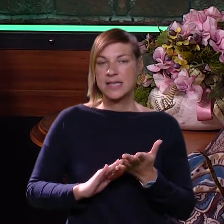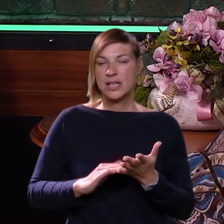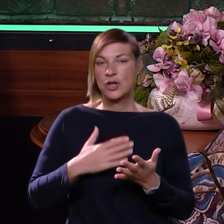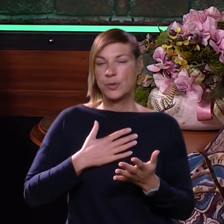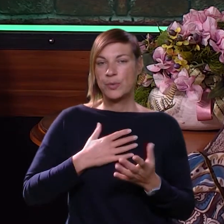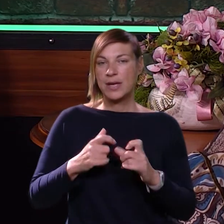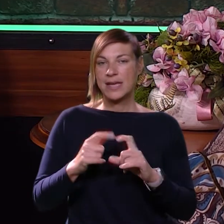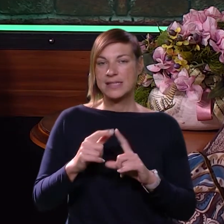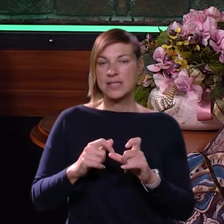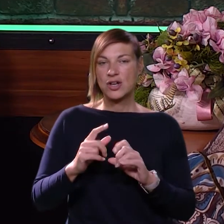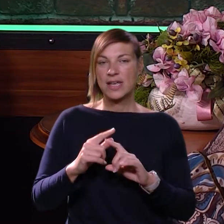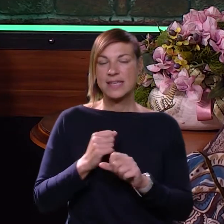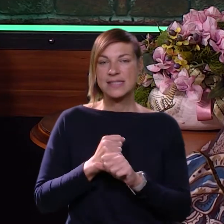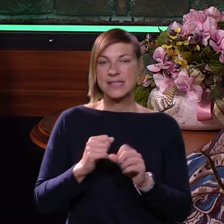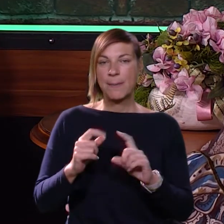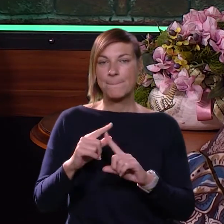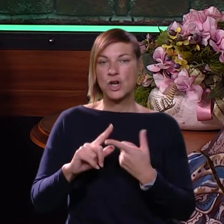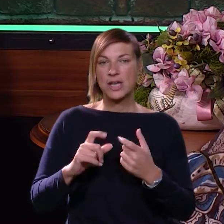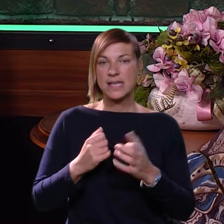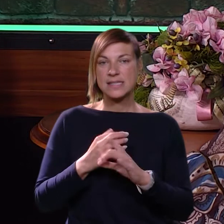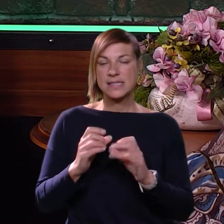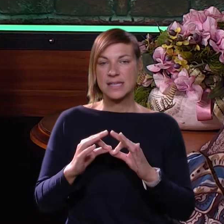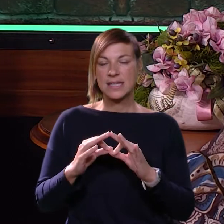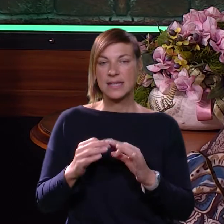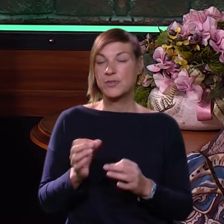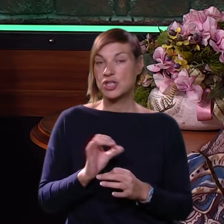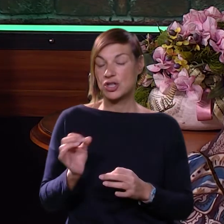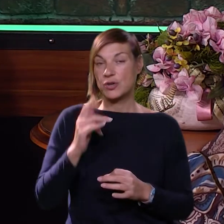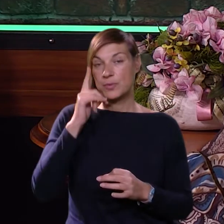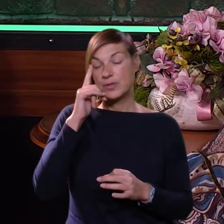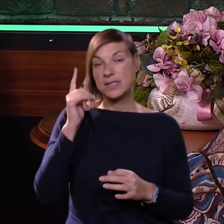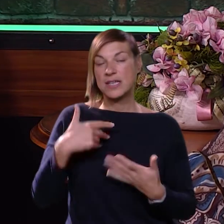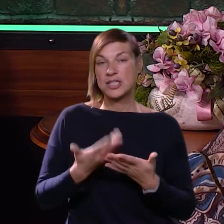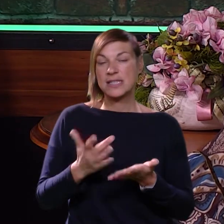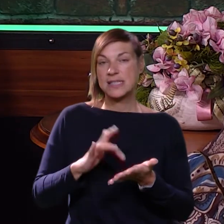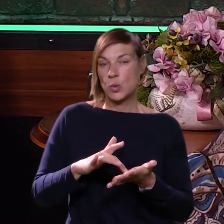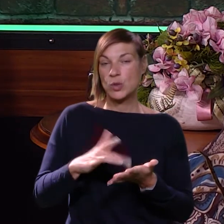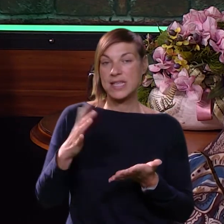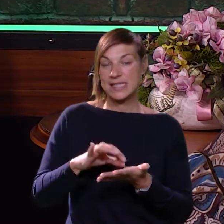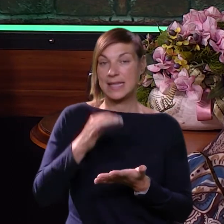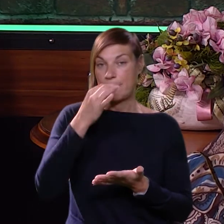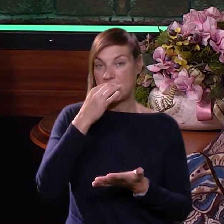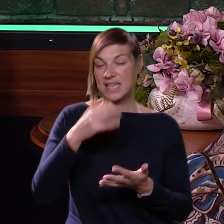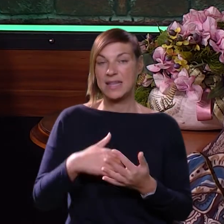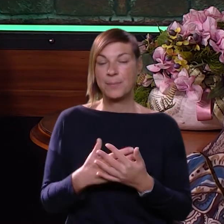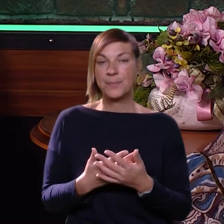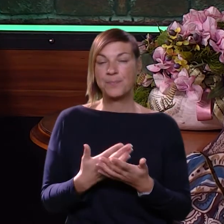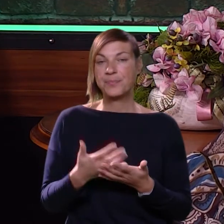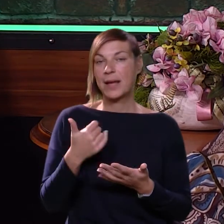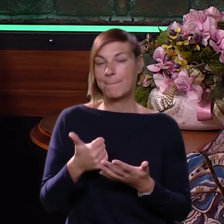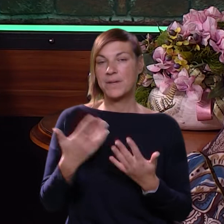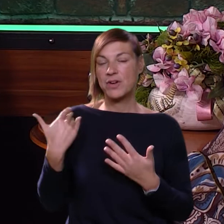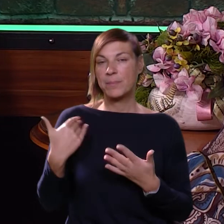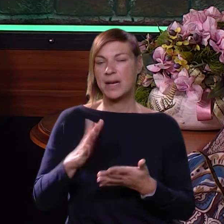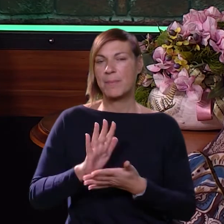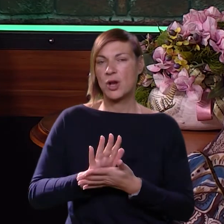karcinom. Moj je bio estrogensko-progesteronski, što je dobro, jer u stvari se znači ime onda utjecat na njega. Znači,